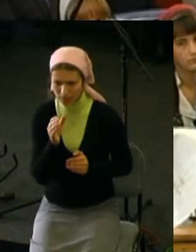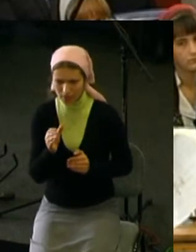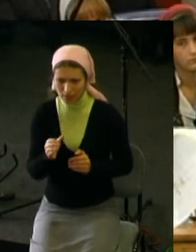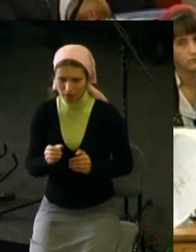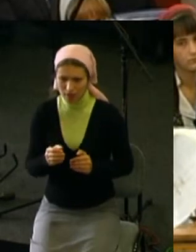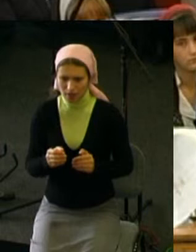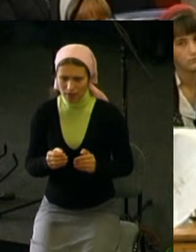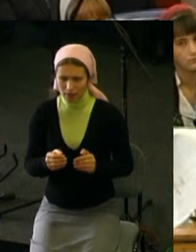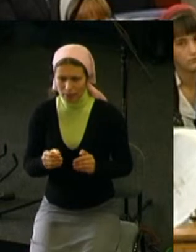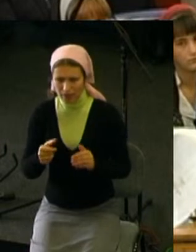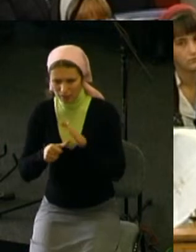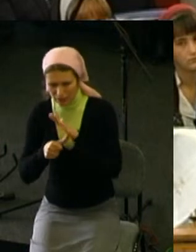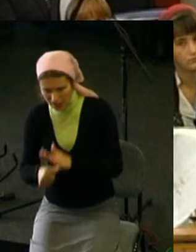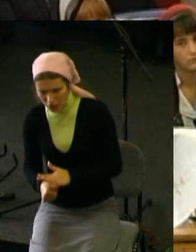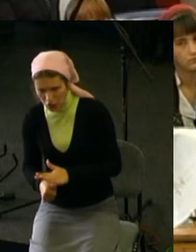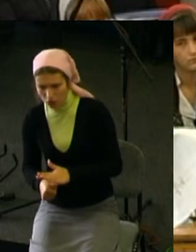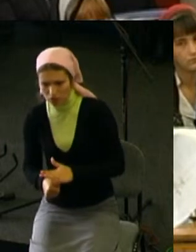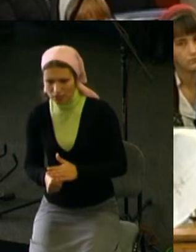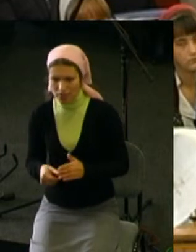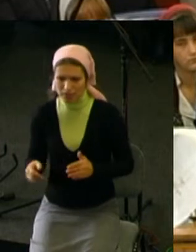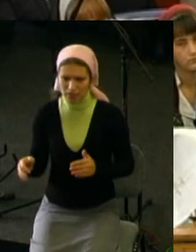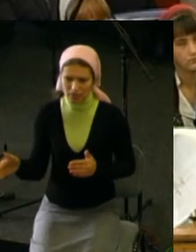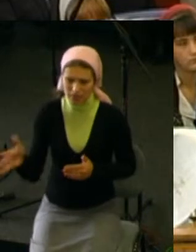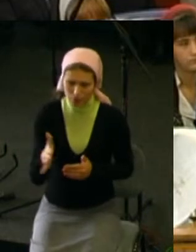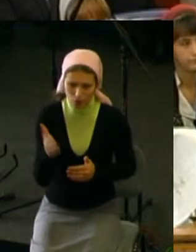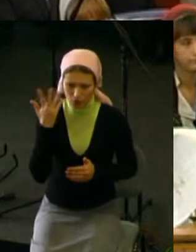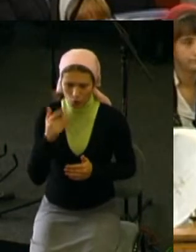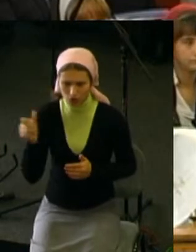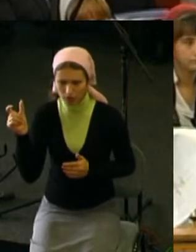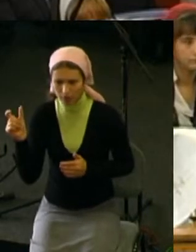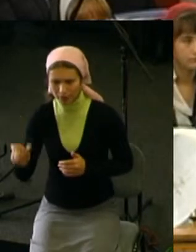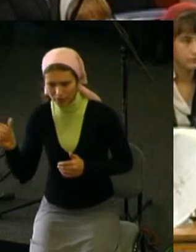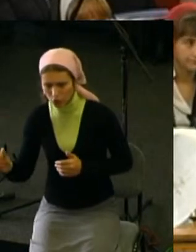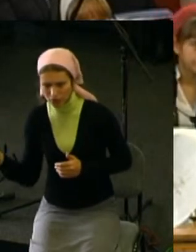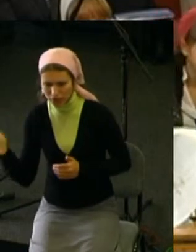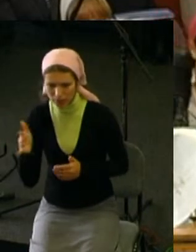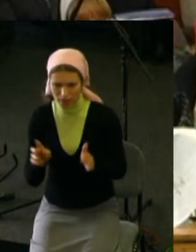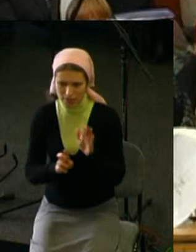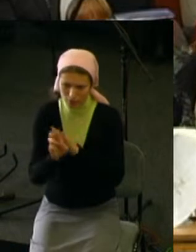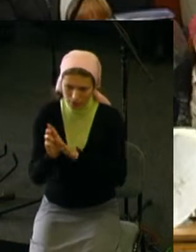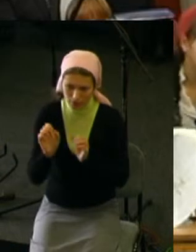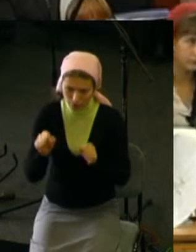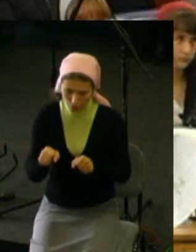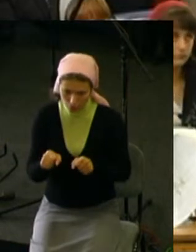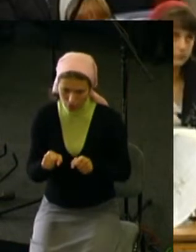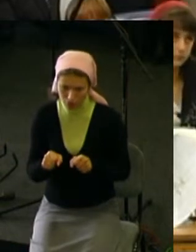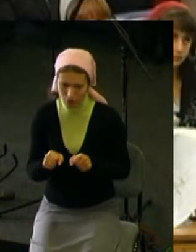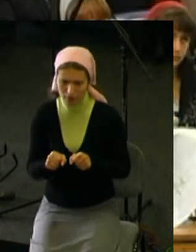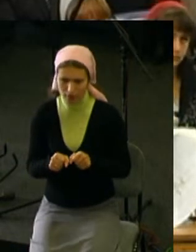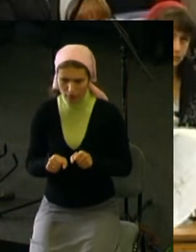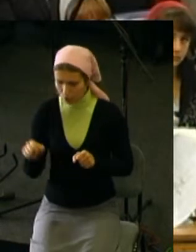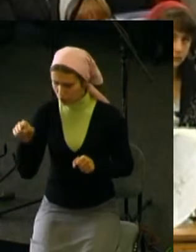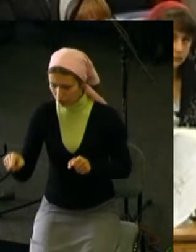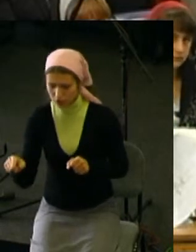принижується це і збори християн принижується коли люди збираються до церкві можуть нажати На кнопочку